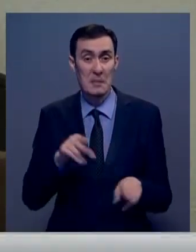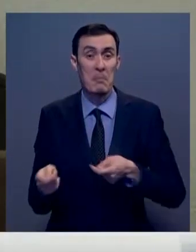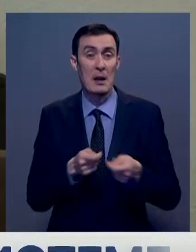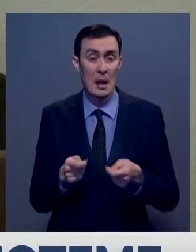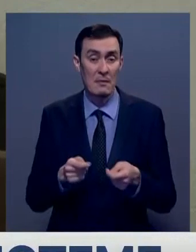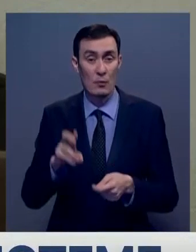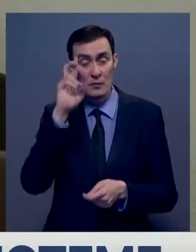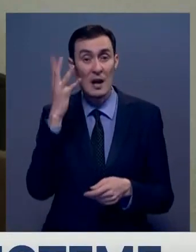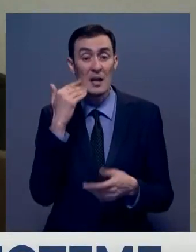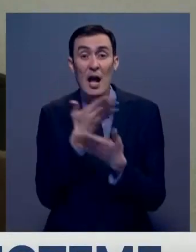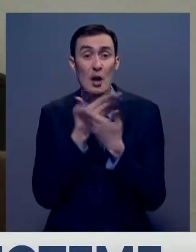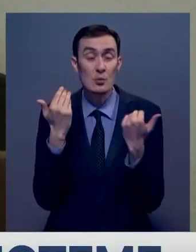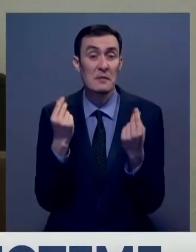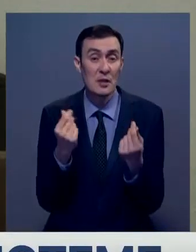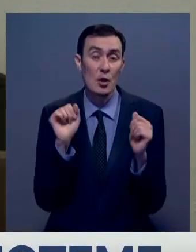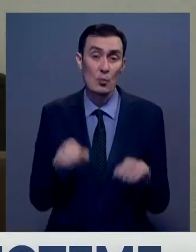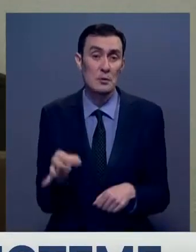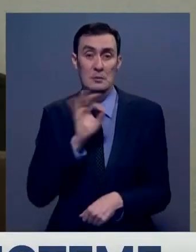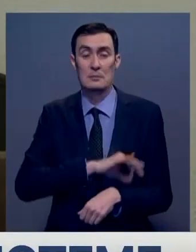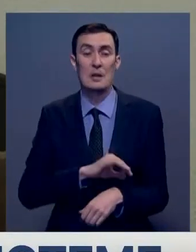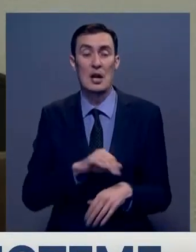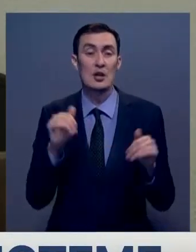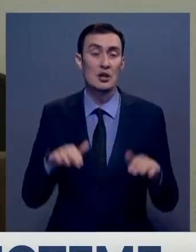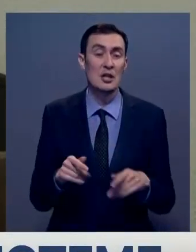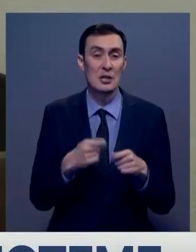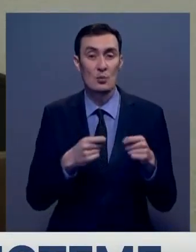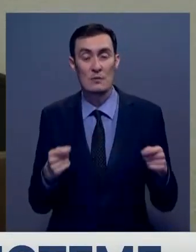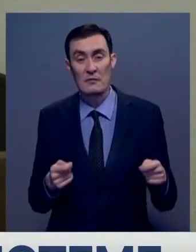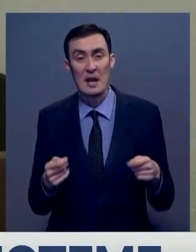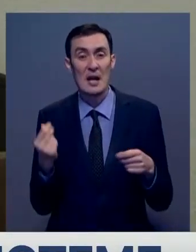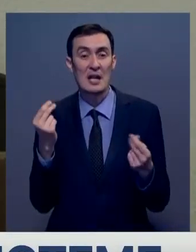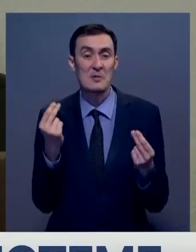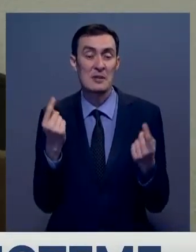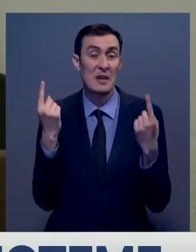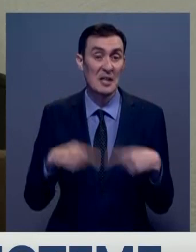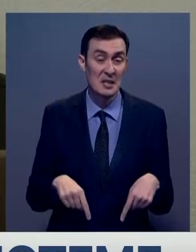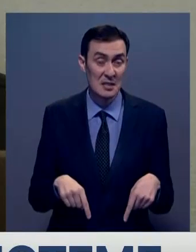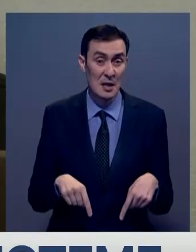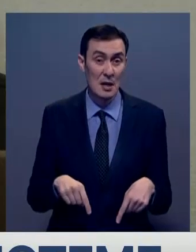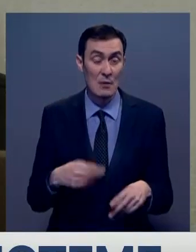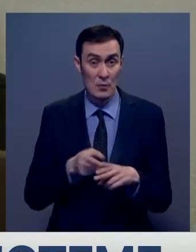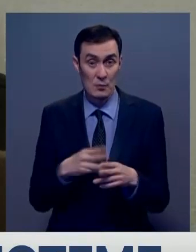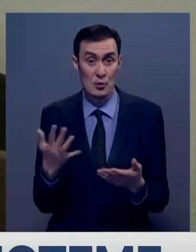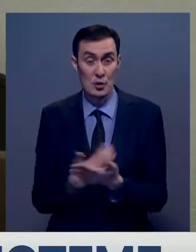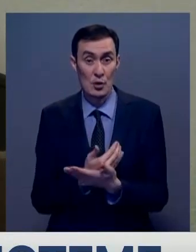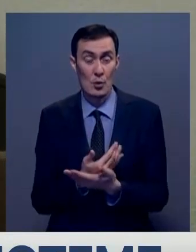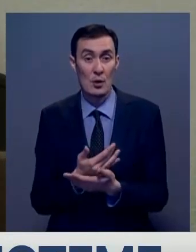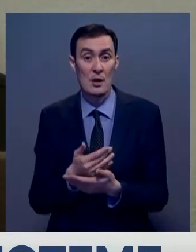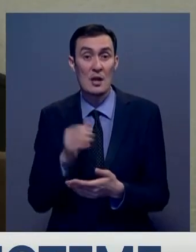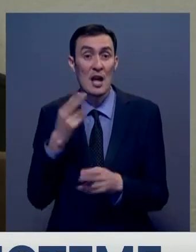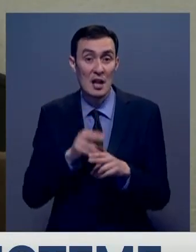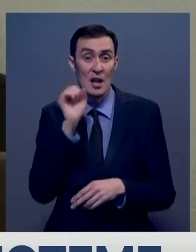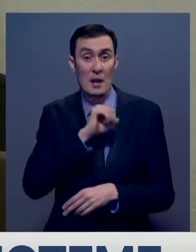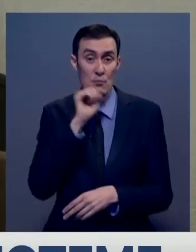парламент в момент отсутствия денег может направить на решение затянувшегося экономического кризиса. По сути, идет узаконенный